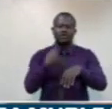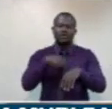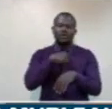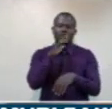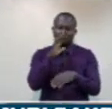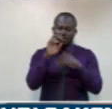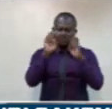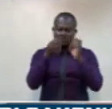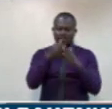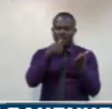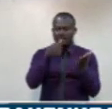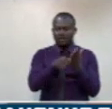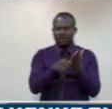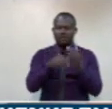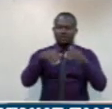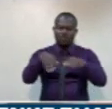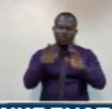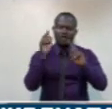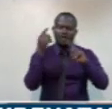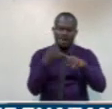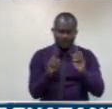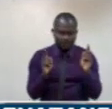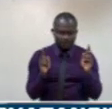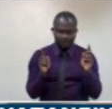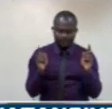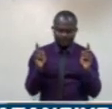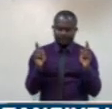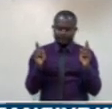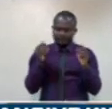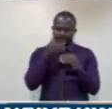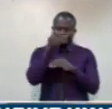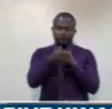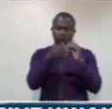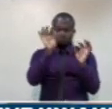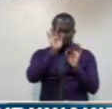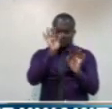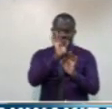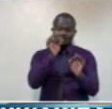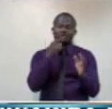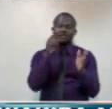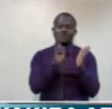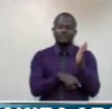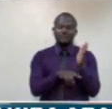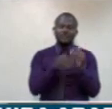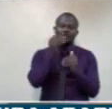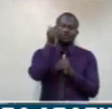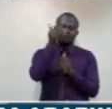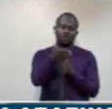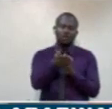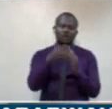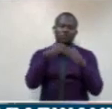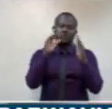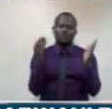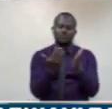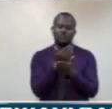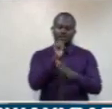ko iyo baruha isohoka. Ariko rero icyaje gutungurana nuko nyuma umuyobozi